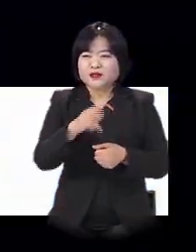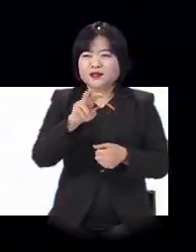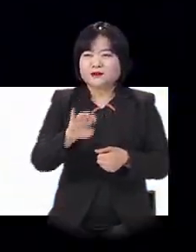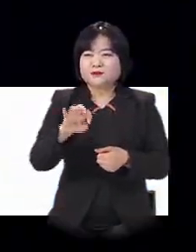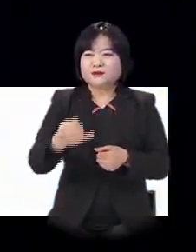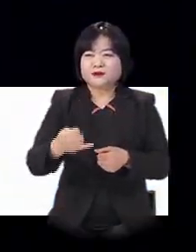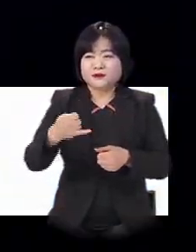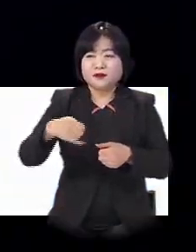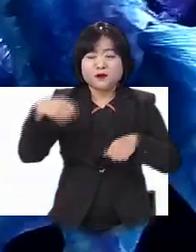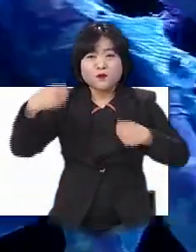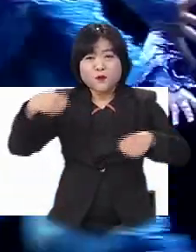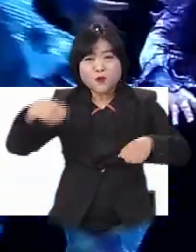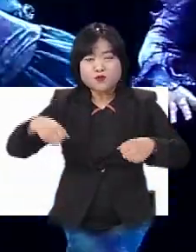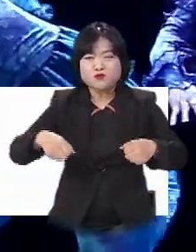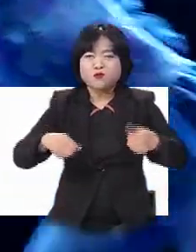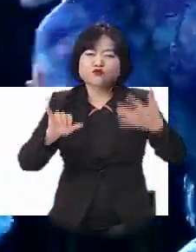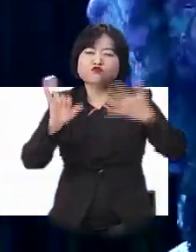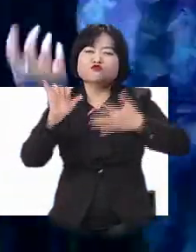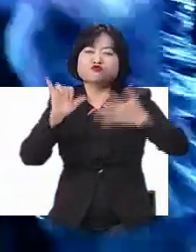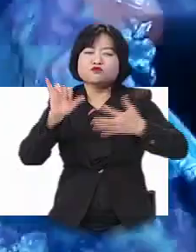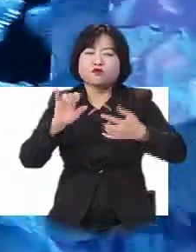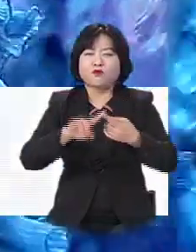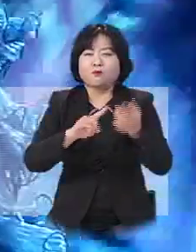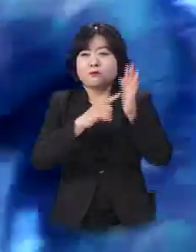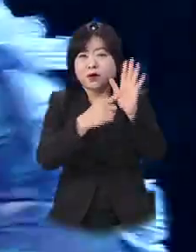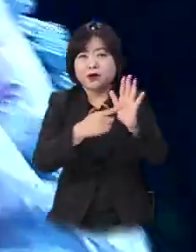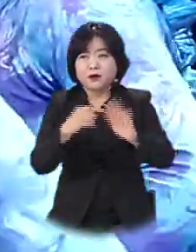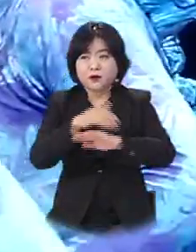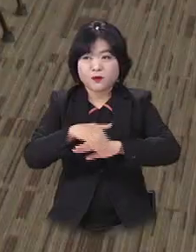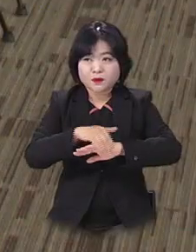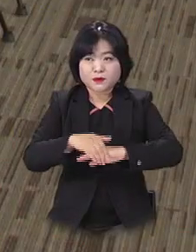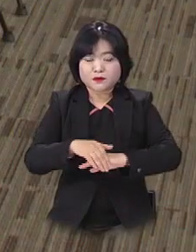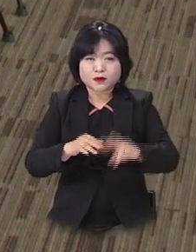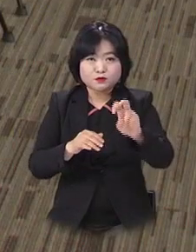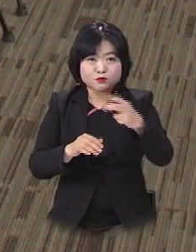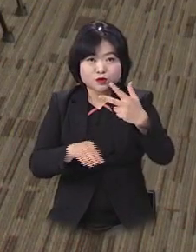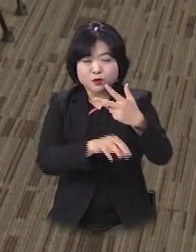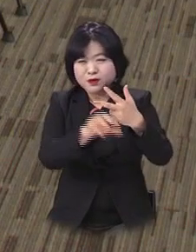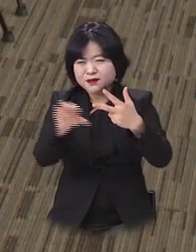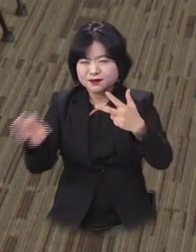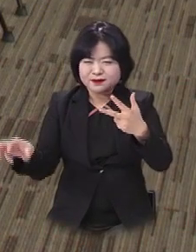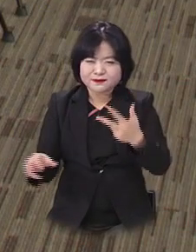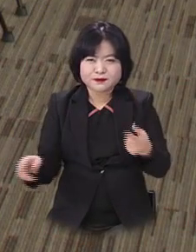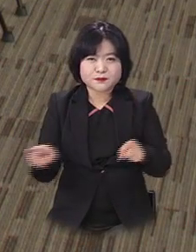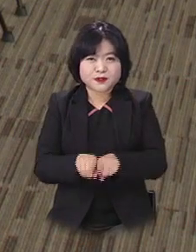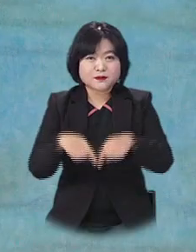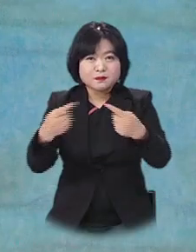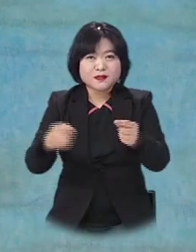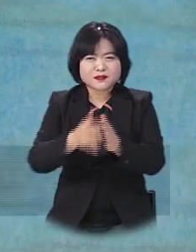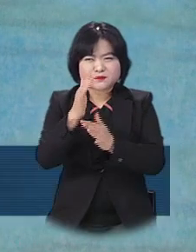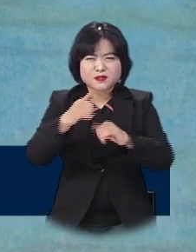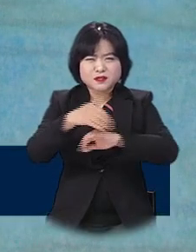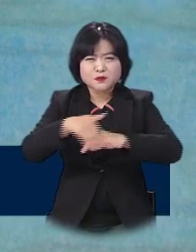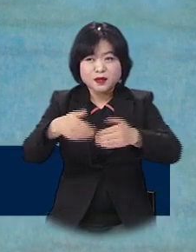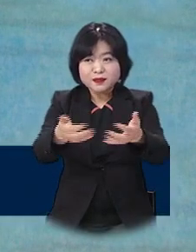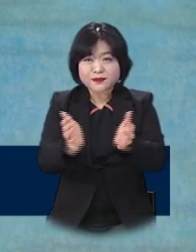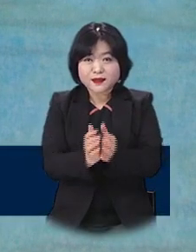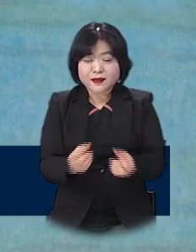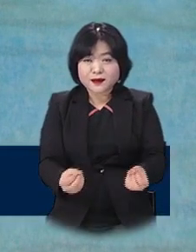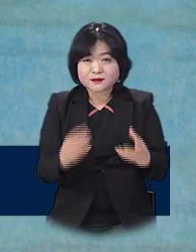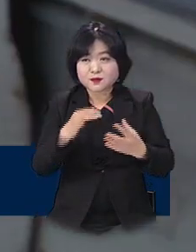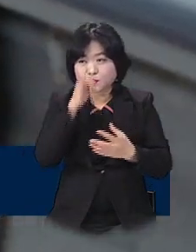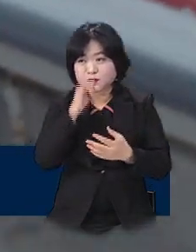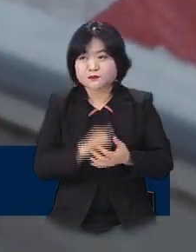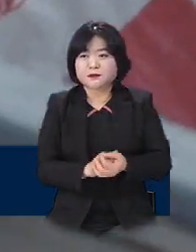콘서트 영상은 유튜브로 제공될 예정입니다. 지역 27개 기관 단체가 참여한 시민 기획단 행사도 눈길을